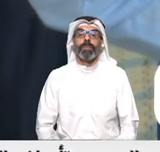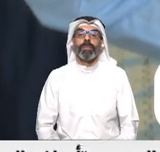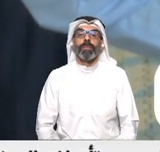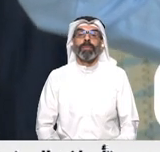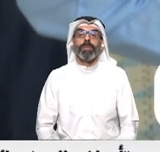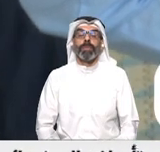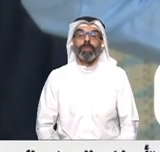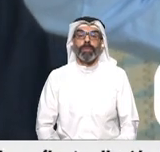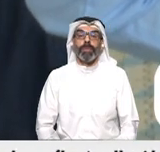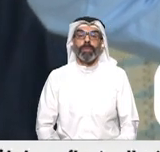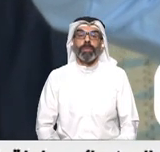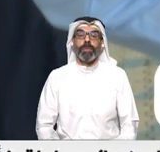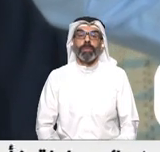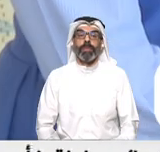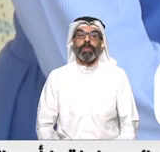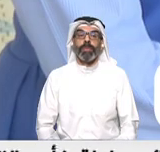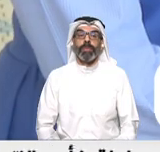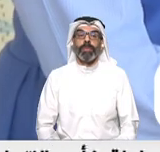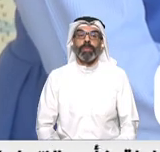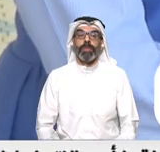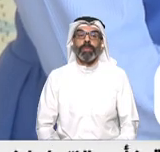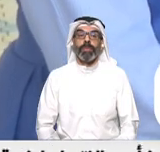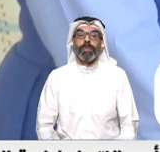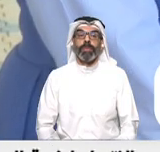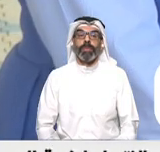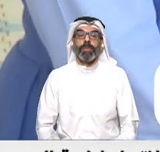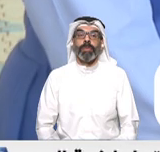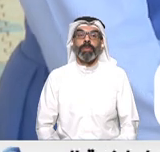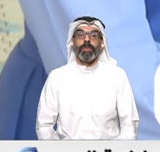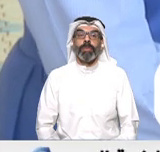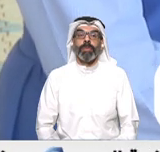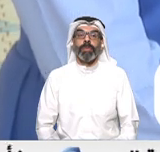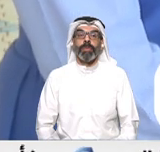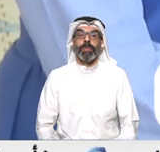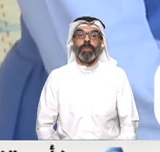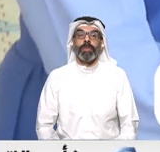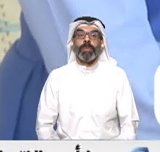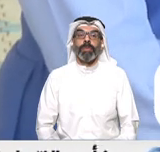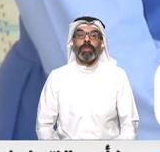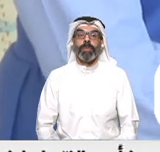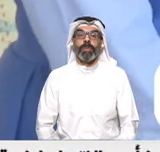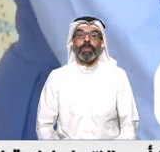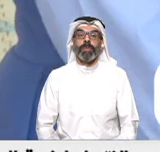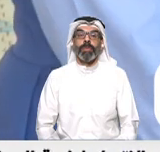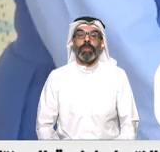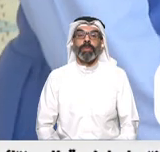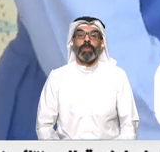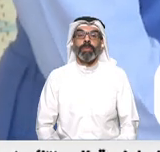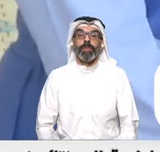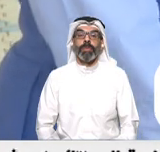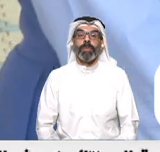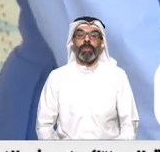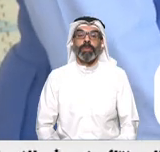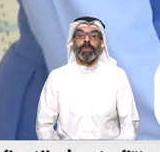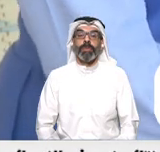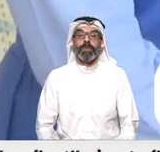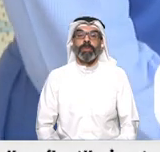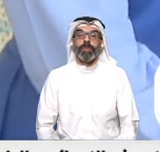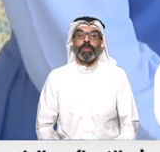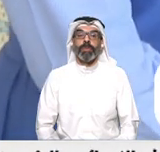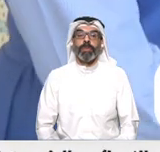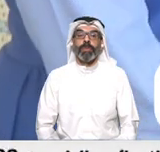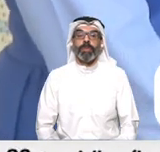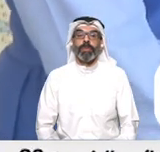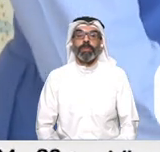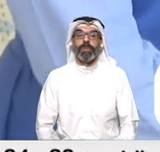وطني الكويت سلمت للمجد. يا مدى بائل كتبوا صفر